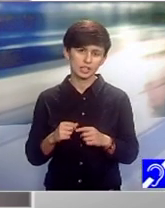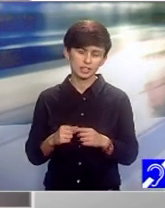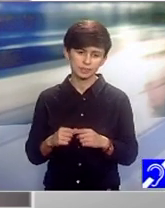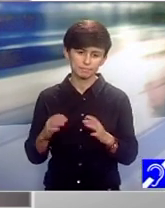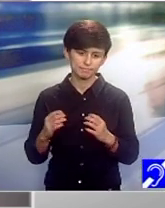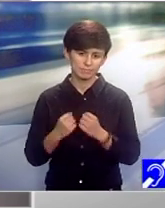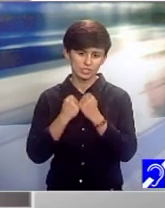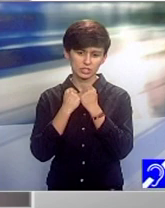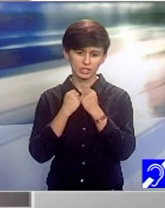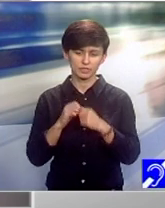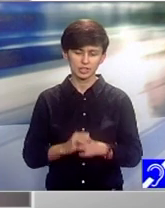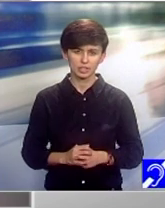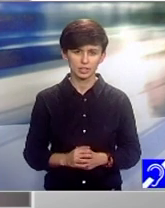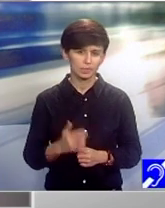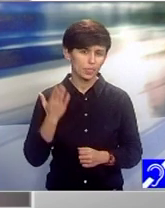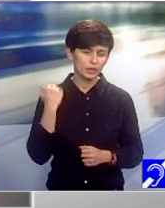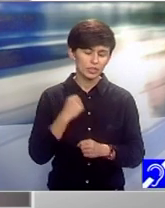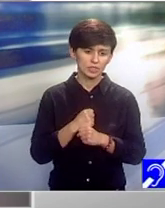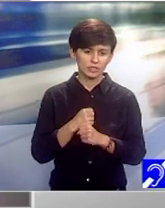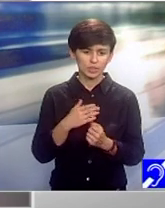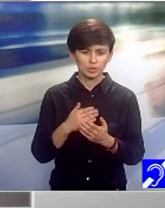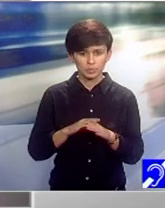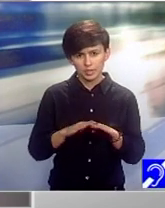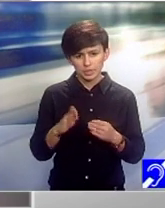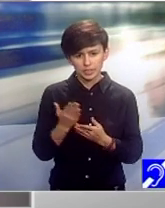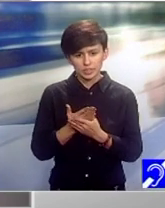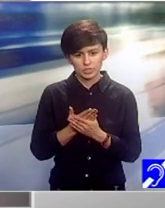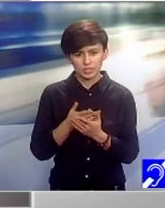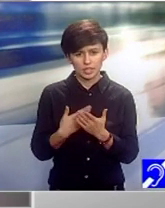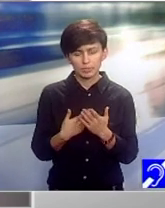Și a fost făcut pe bază de dosar, deoarece